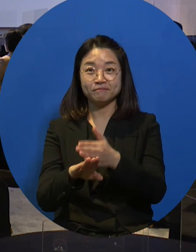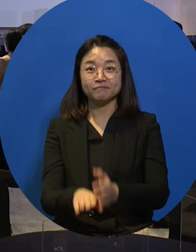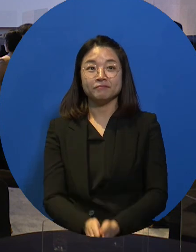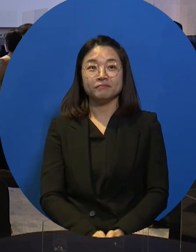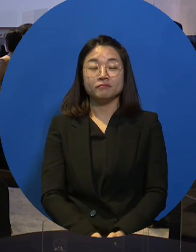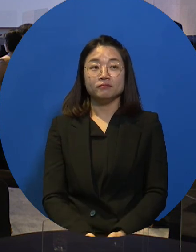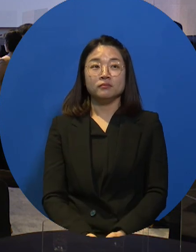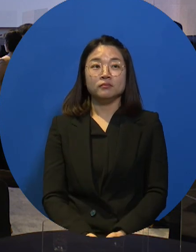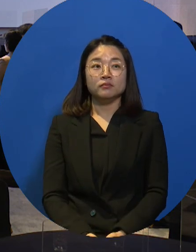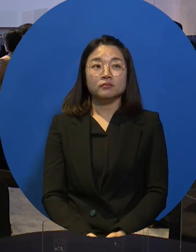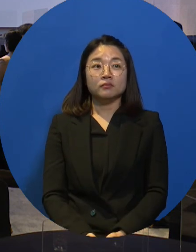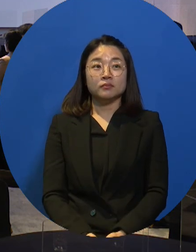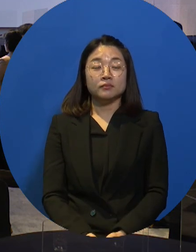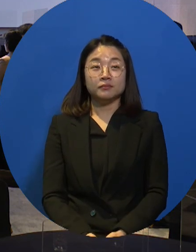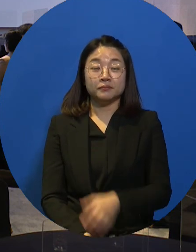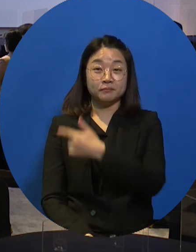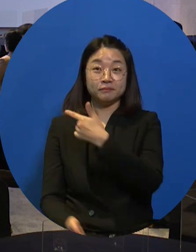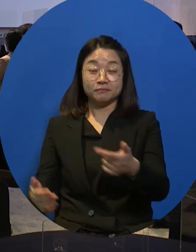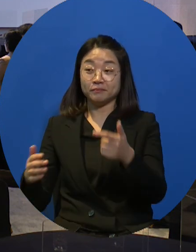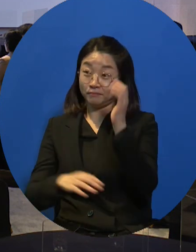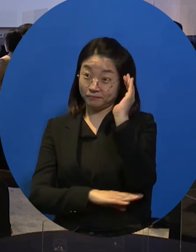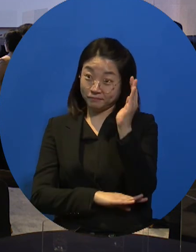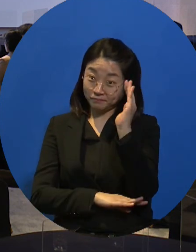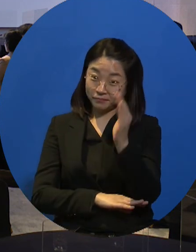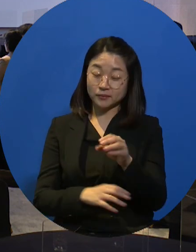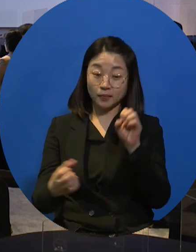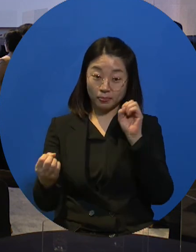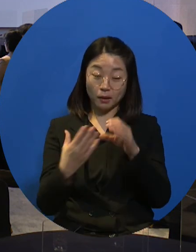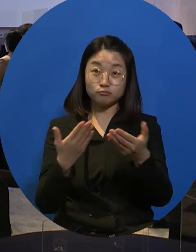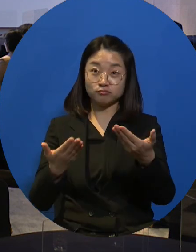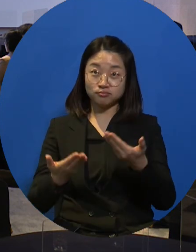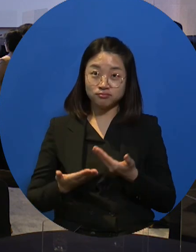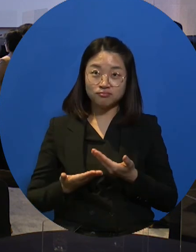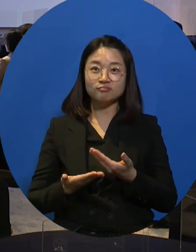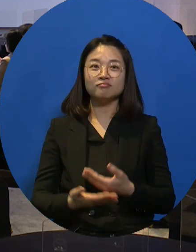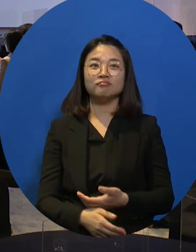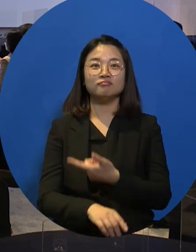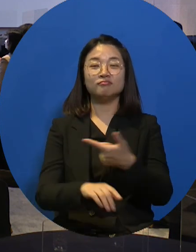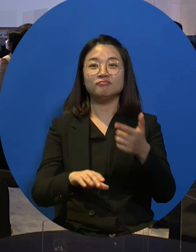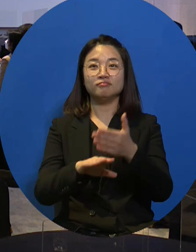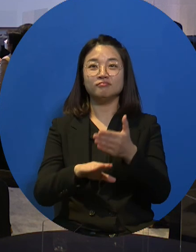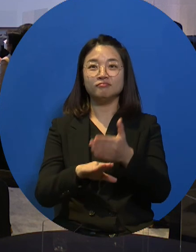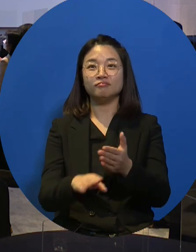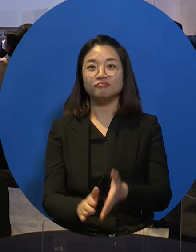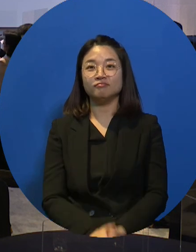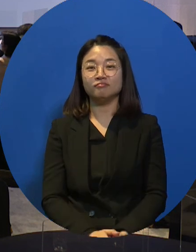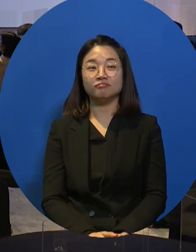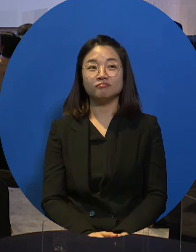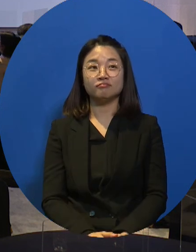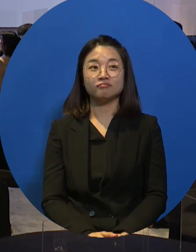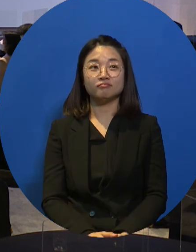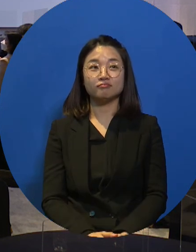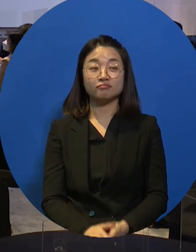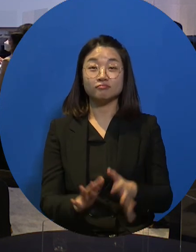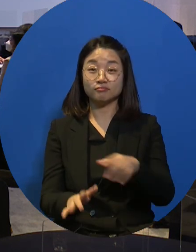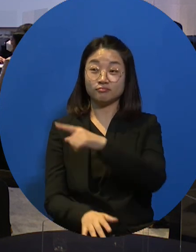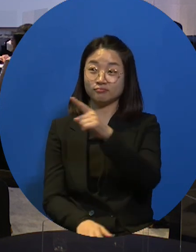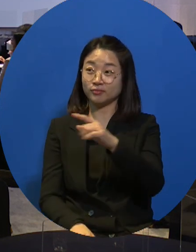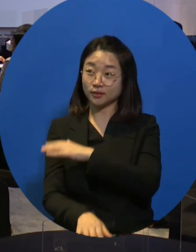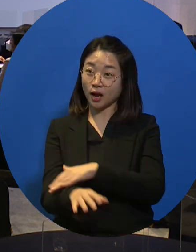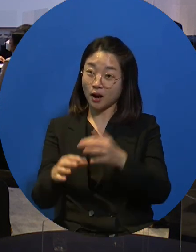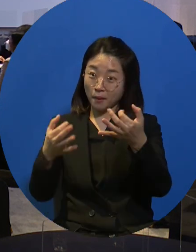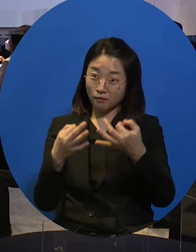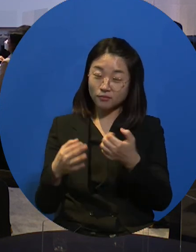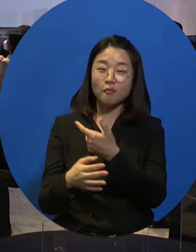심도 있고 폭넓은 논의해 주시고 또 질의응답 이행해 주셔서 너무 감사드리고요. 오랜 시간 경청해